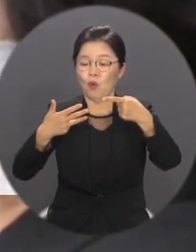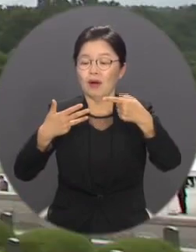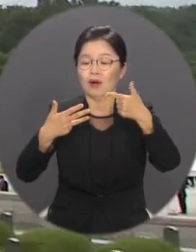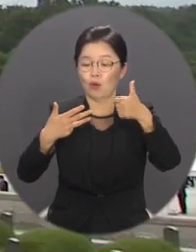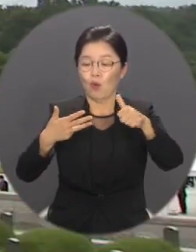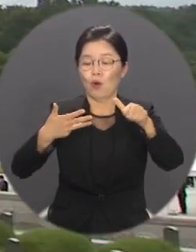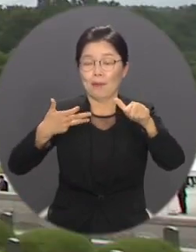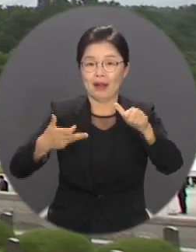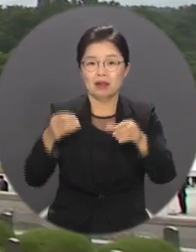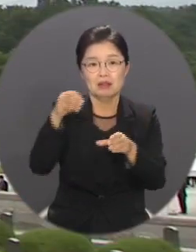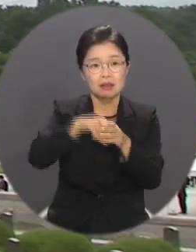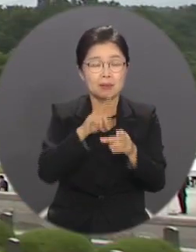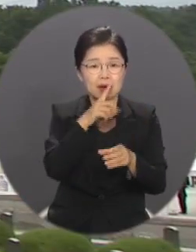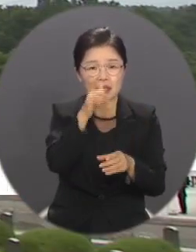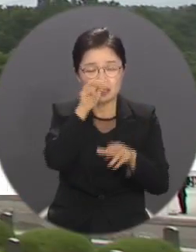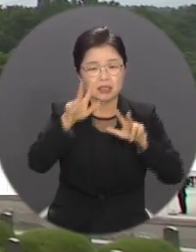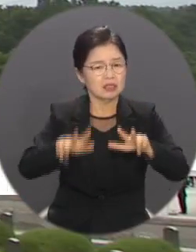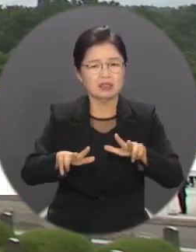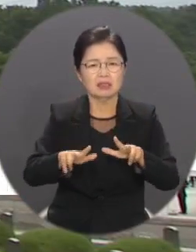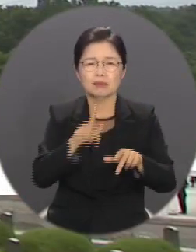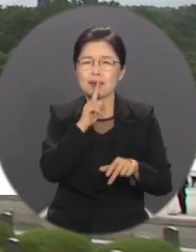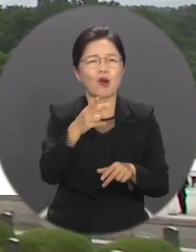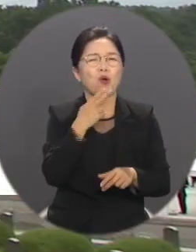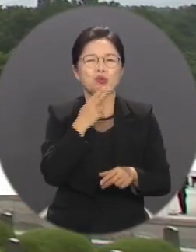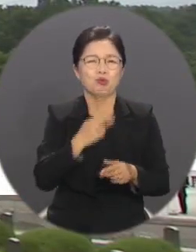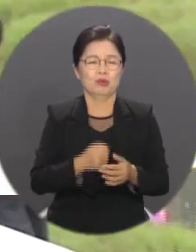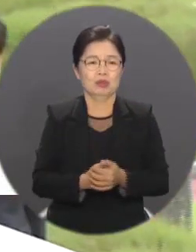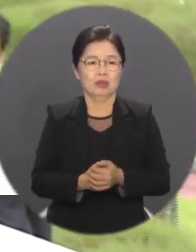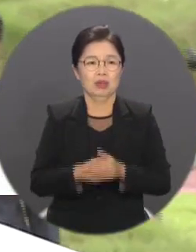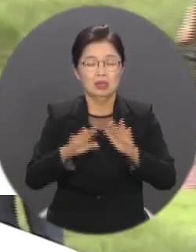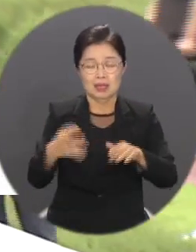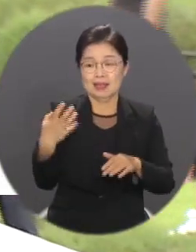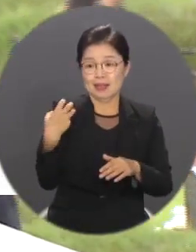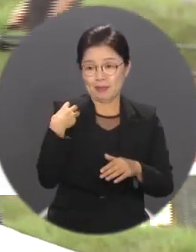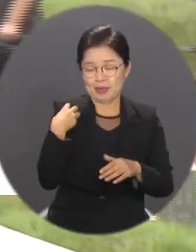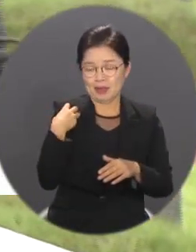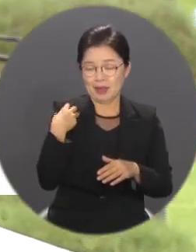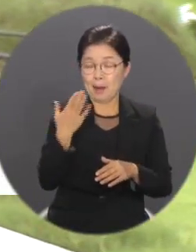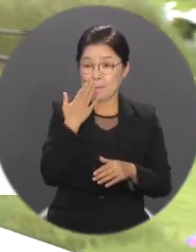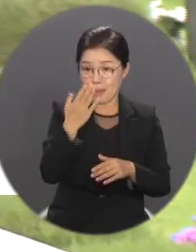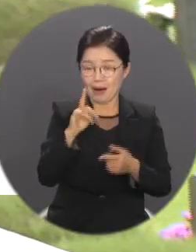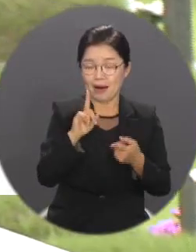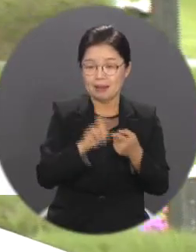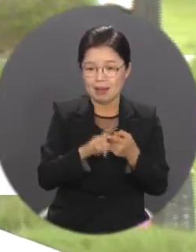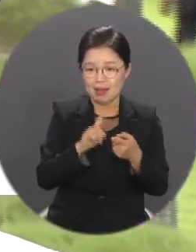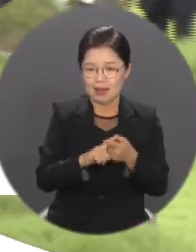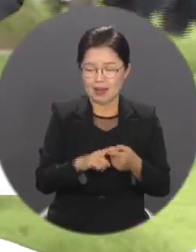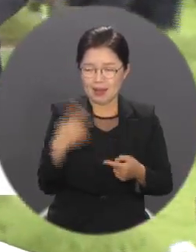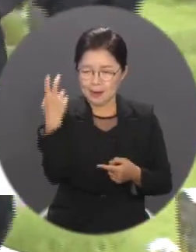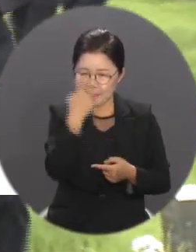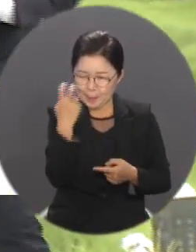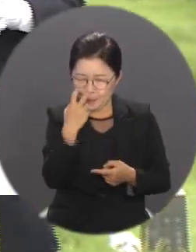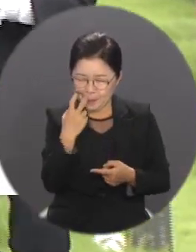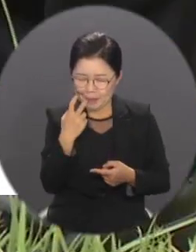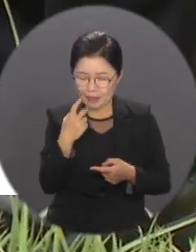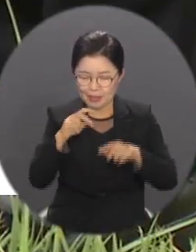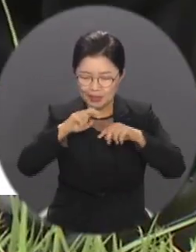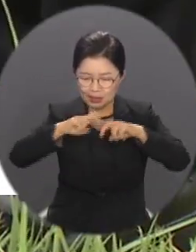하셨어요 박 처장은 국가보훈처 차원에서 할 수 있는 역할을 적극적으로 검토하겠다는 입장을 강조했습니다